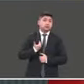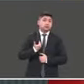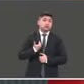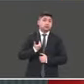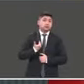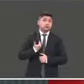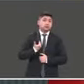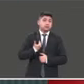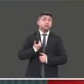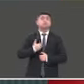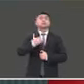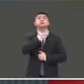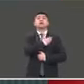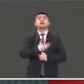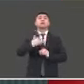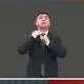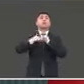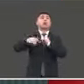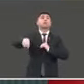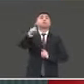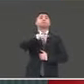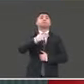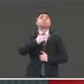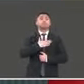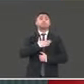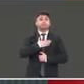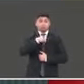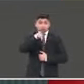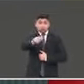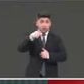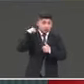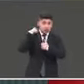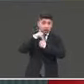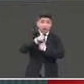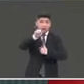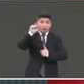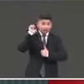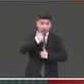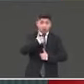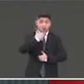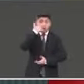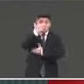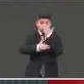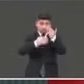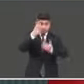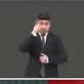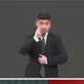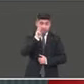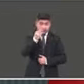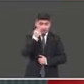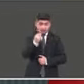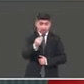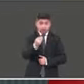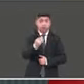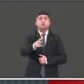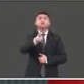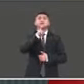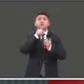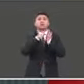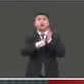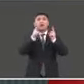selam Sevgili millet bunu altını çizerek özellikle vurgulamak istiyorum Son